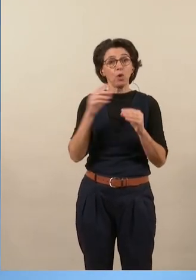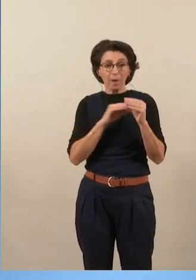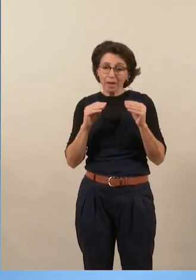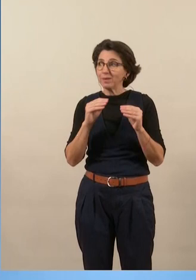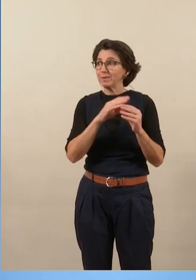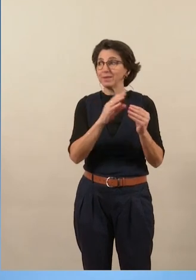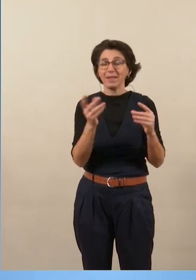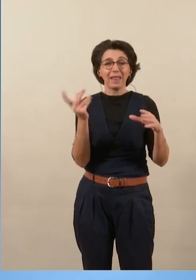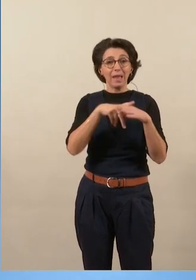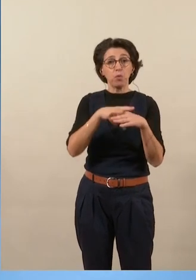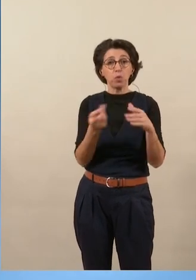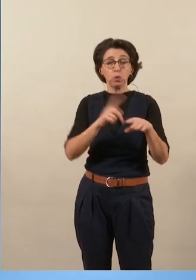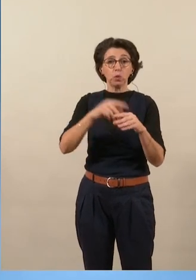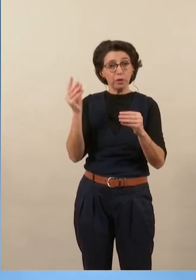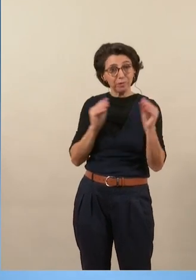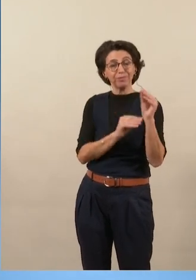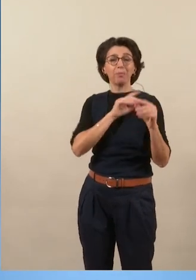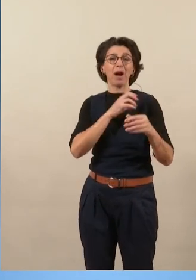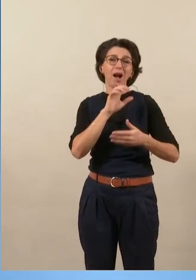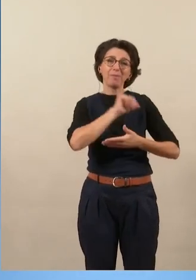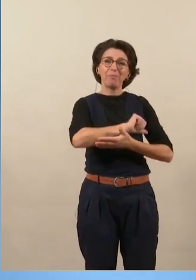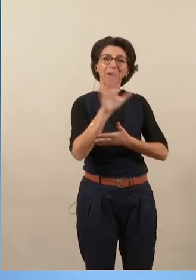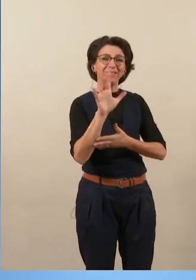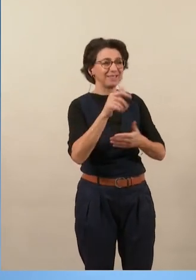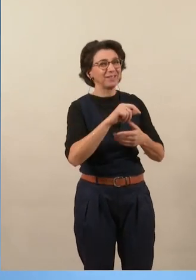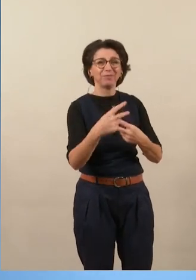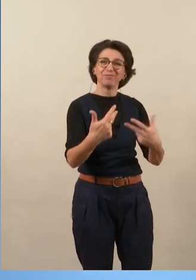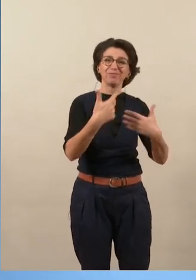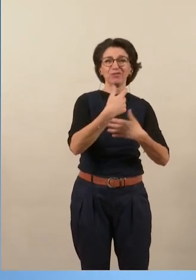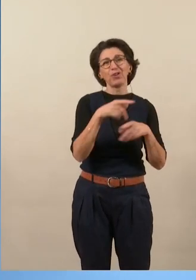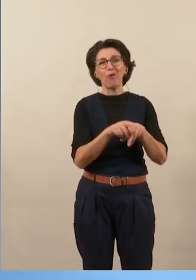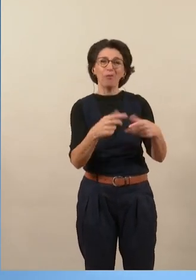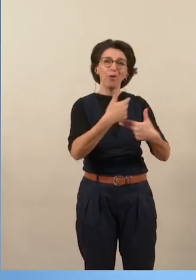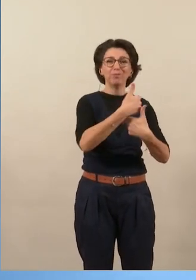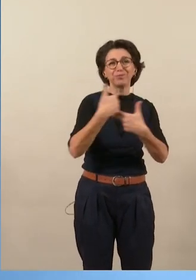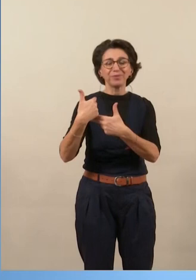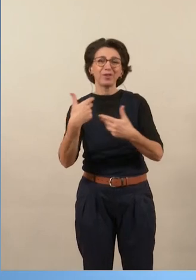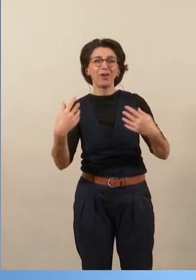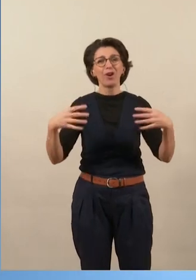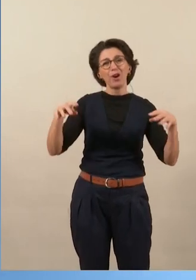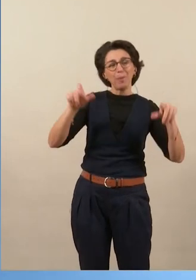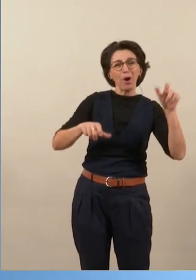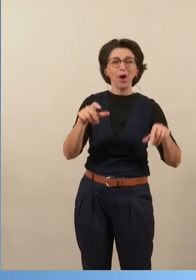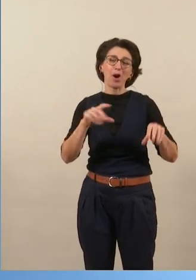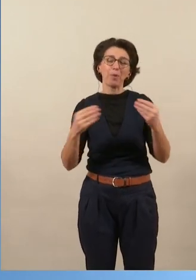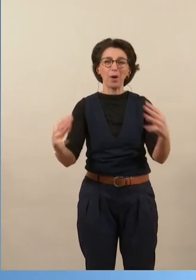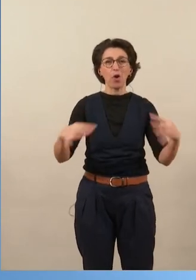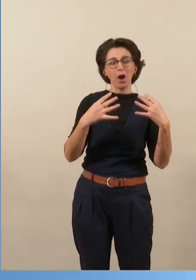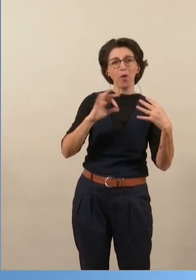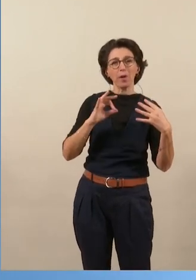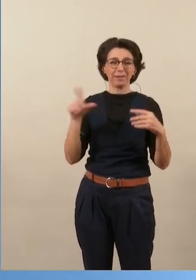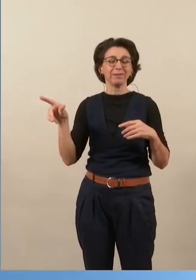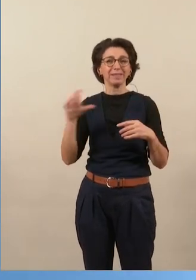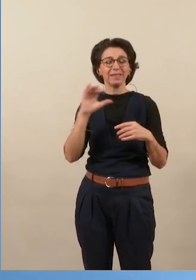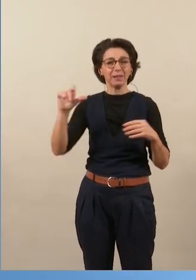lorsque la presse est là lorsque les citoyens nous regardent et la question des oppositions euh les questions orales des oppositions vous les avez